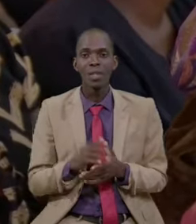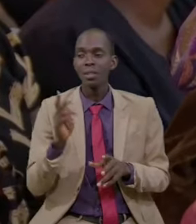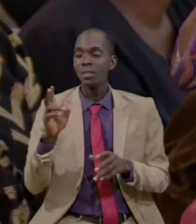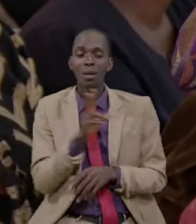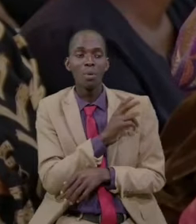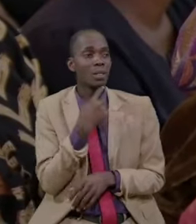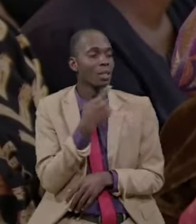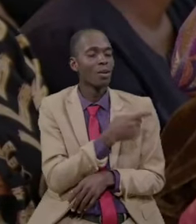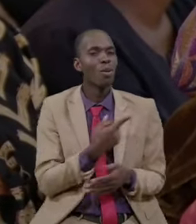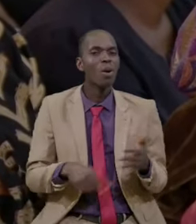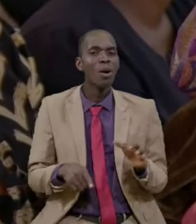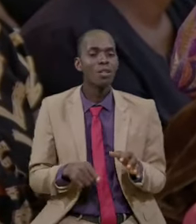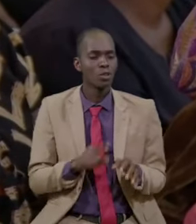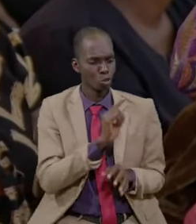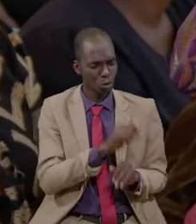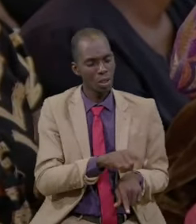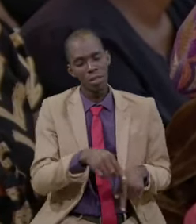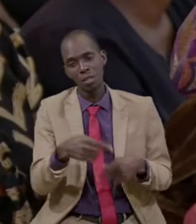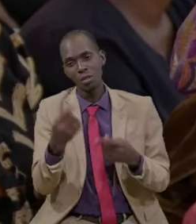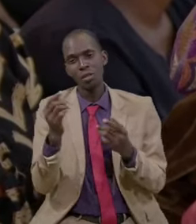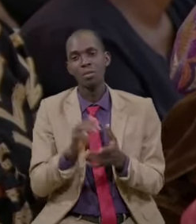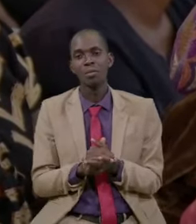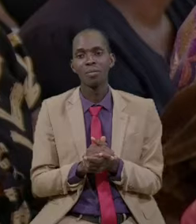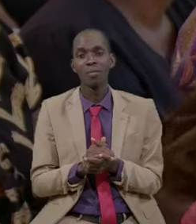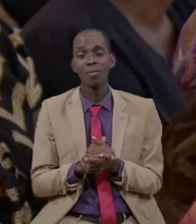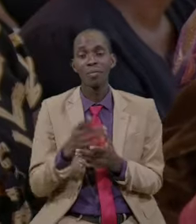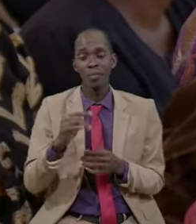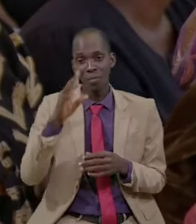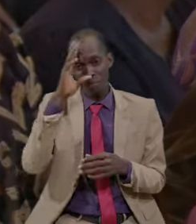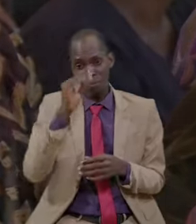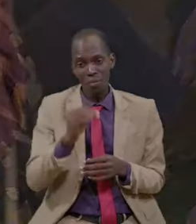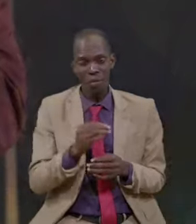partir. Cet homme avait l'onction,